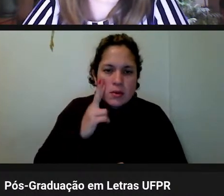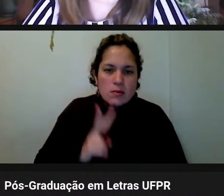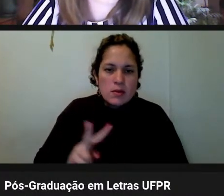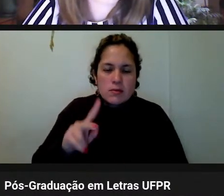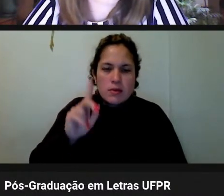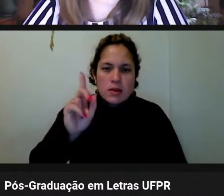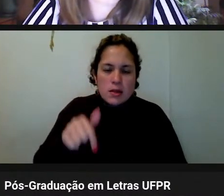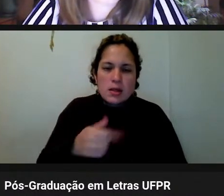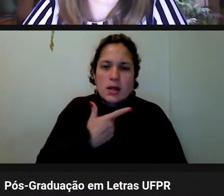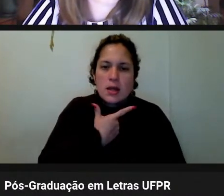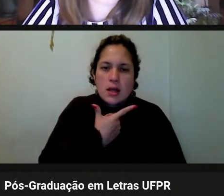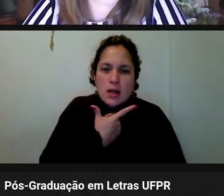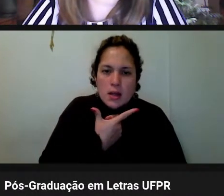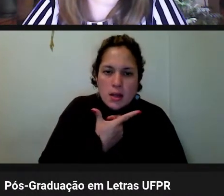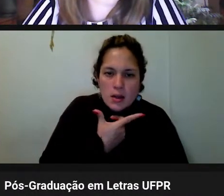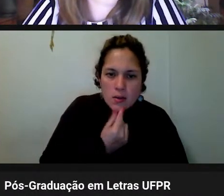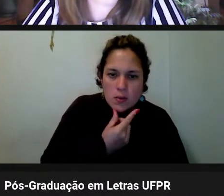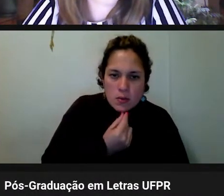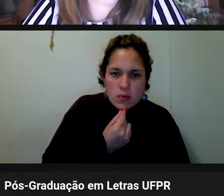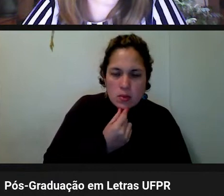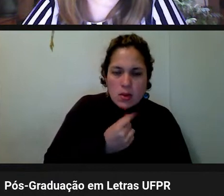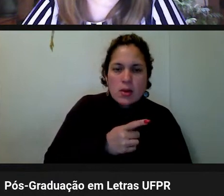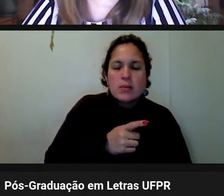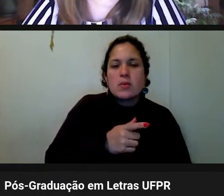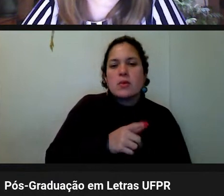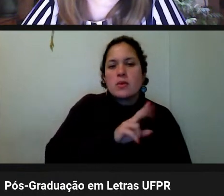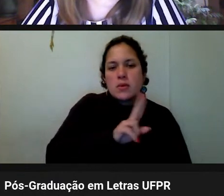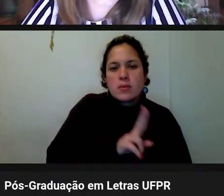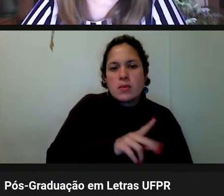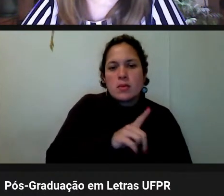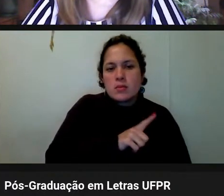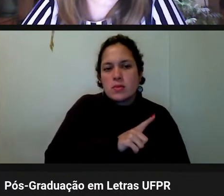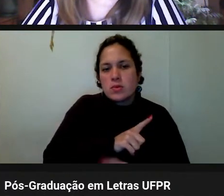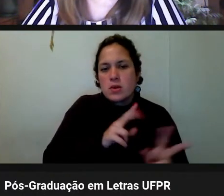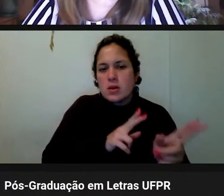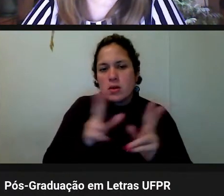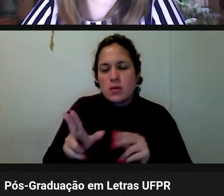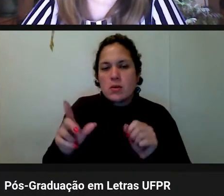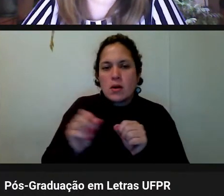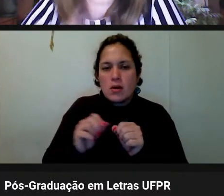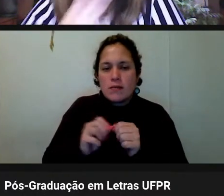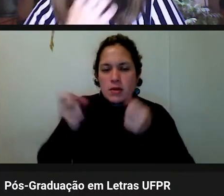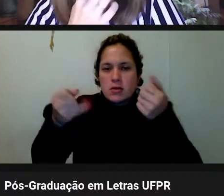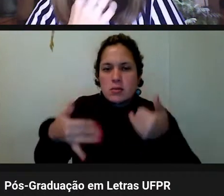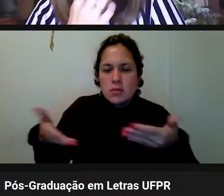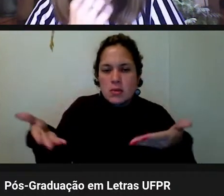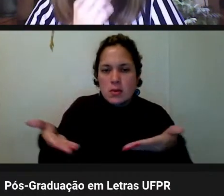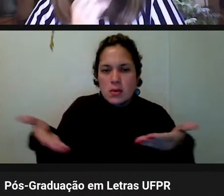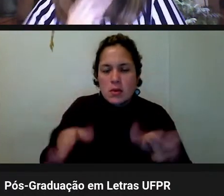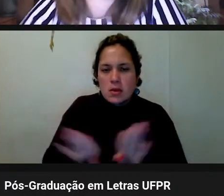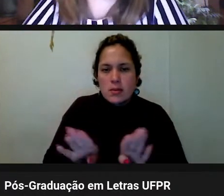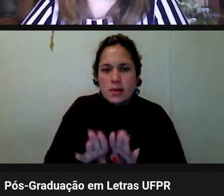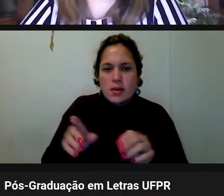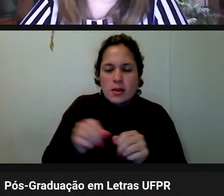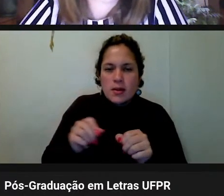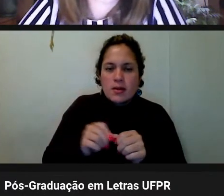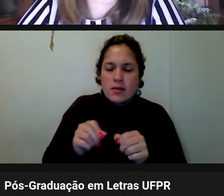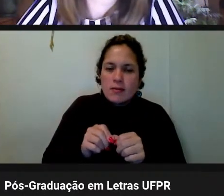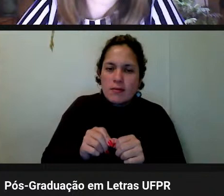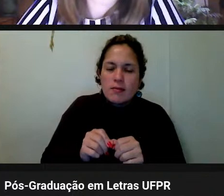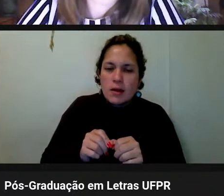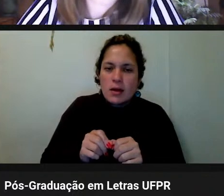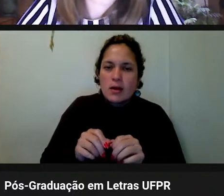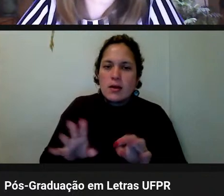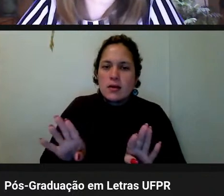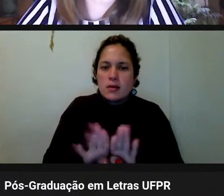era Bronisław, então também é o nome do qual a professora falou hoje, ou que defende a fama, defende